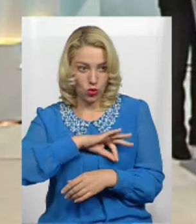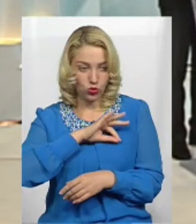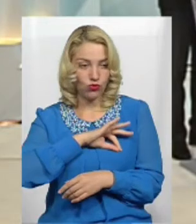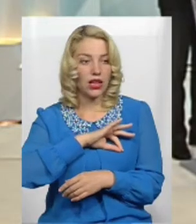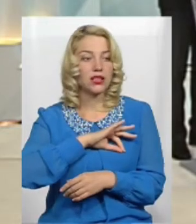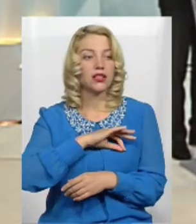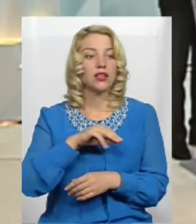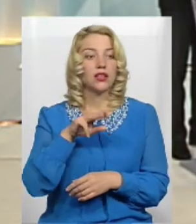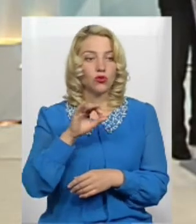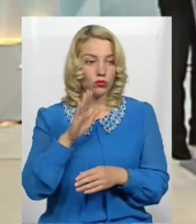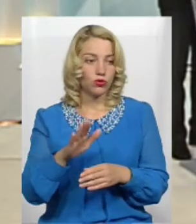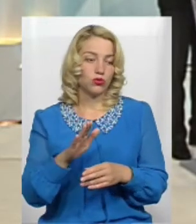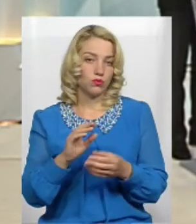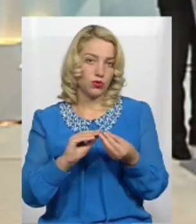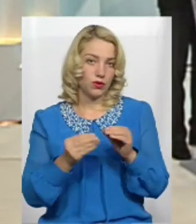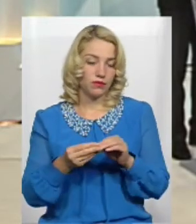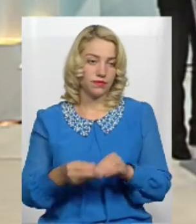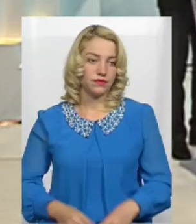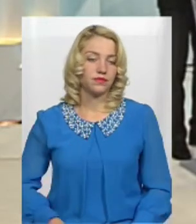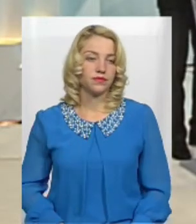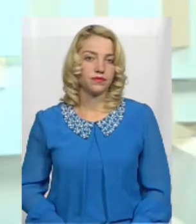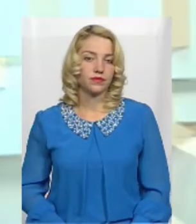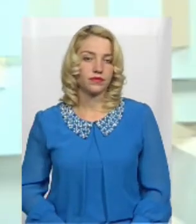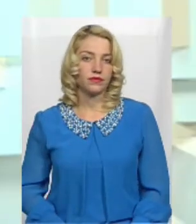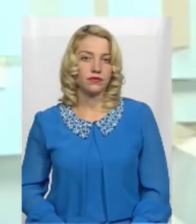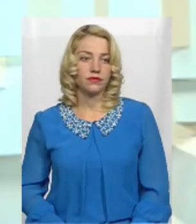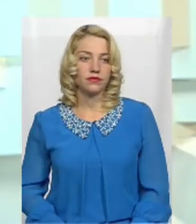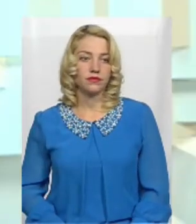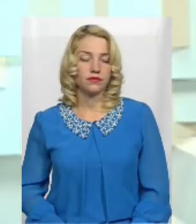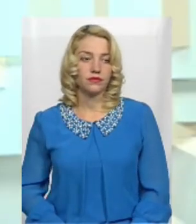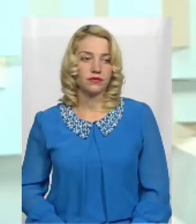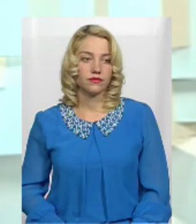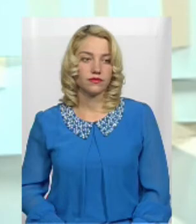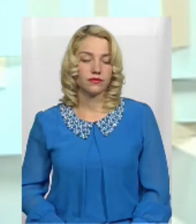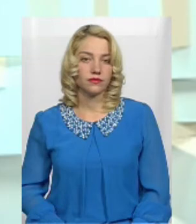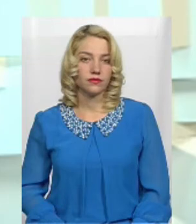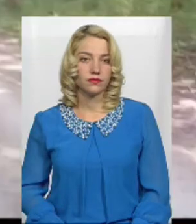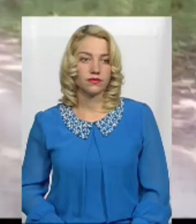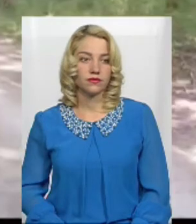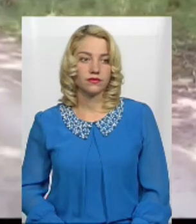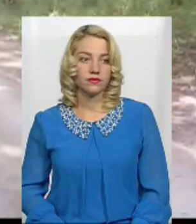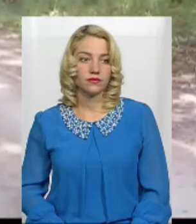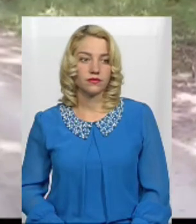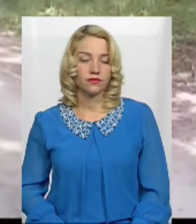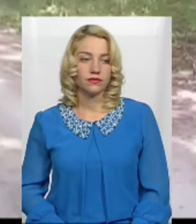експлуатувати, вони не будуть служити. Прошу наступне запитання.